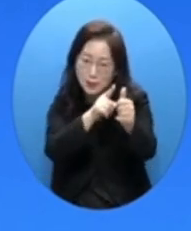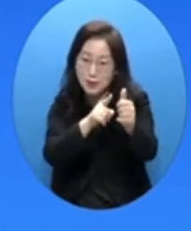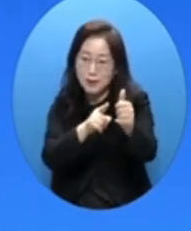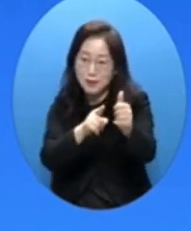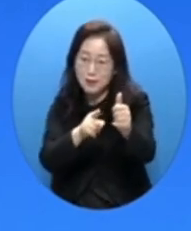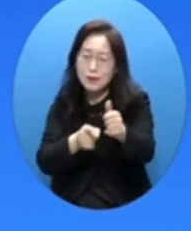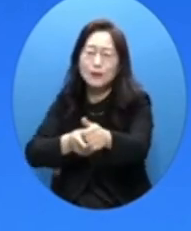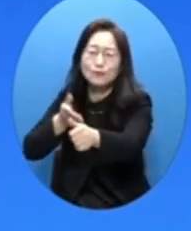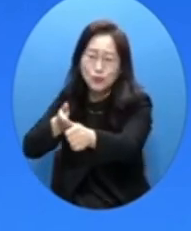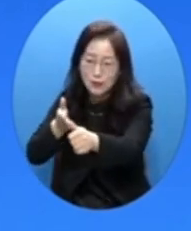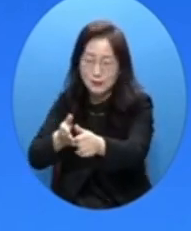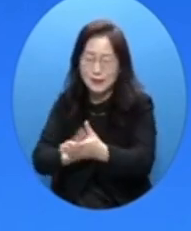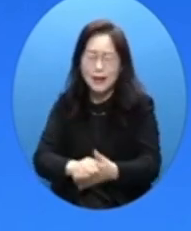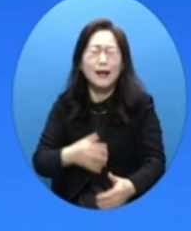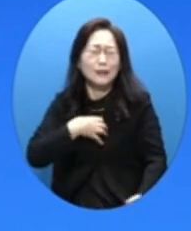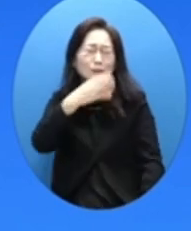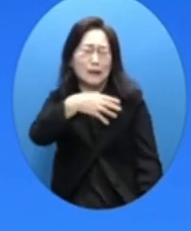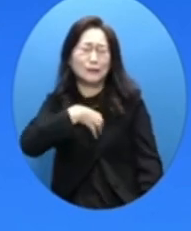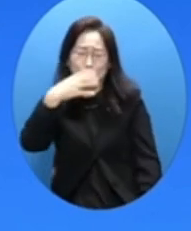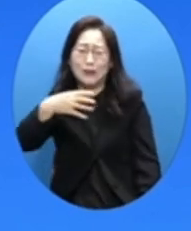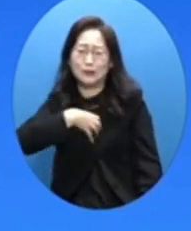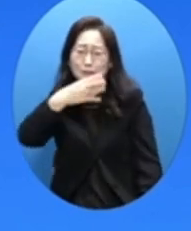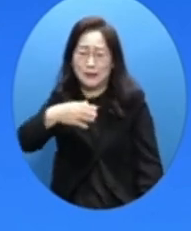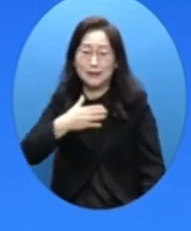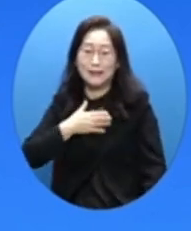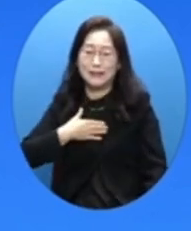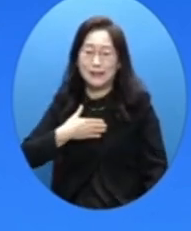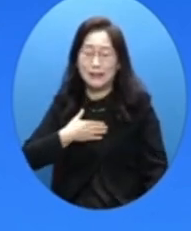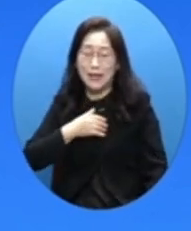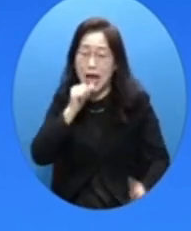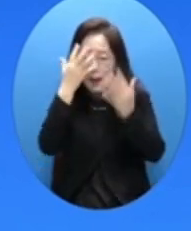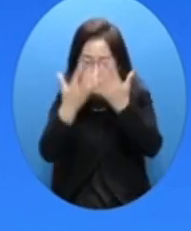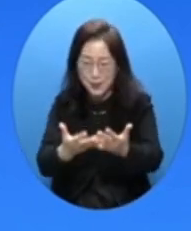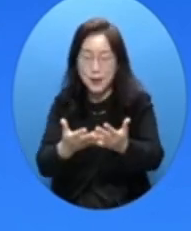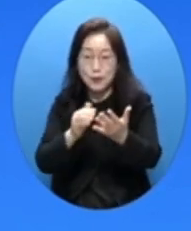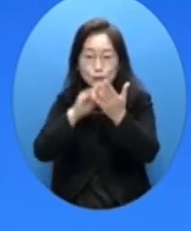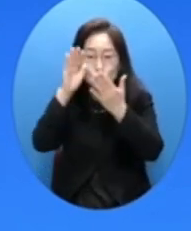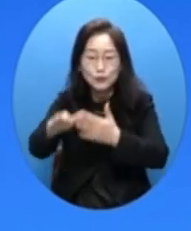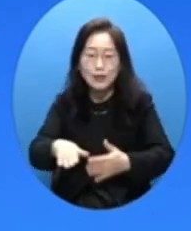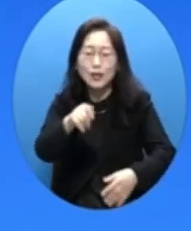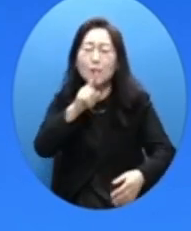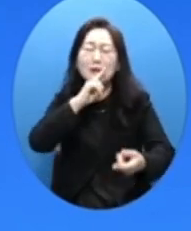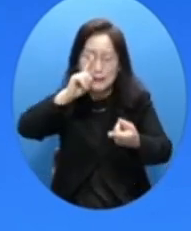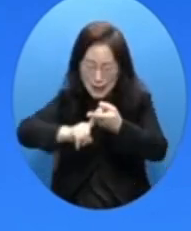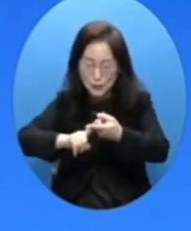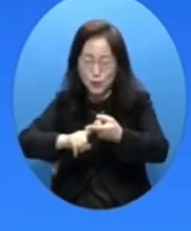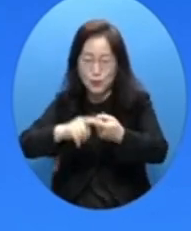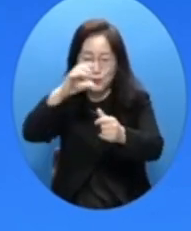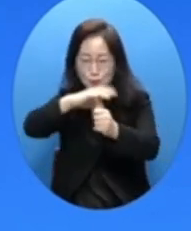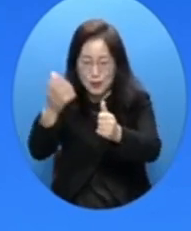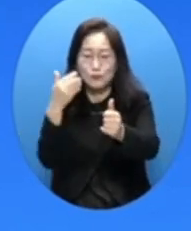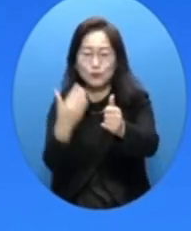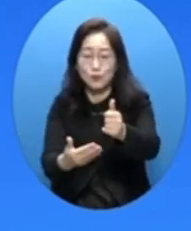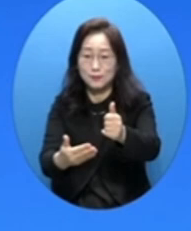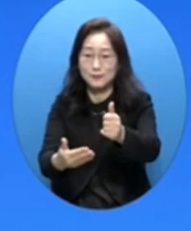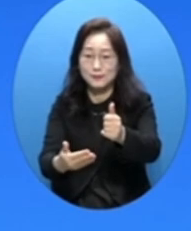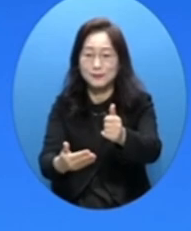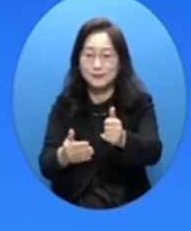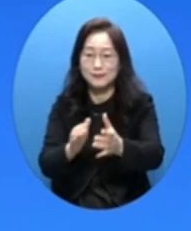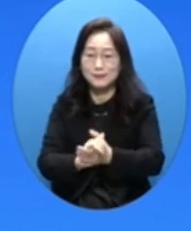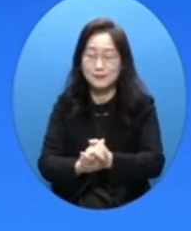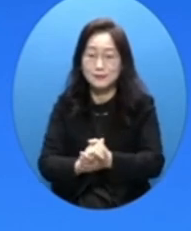주시길 바랍니다 아 걱정하지 말라고 내가 나가기만 하면 자네 말대로 내가 자녀를 사멸시켜주지 해놓고선